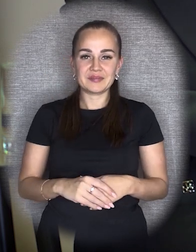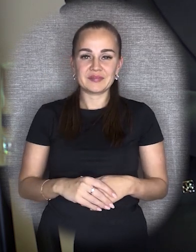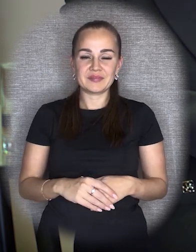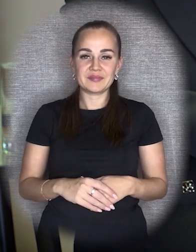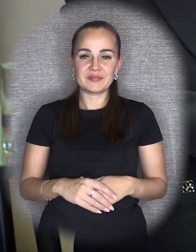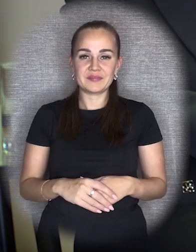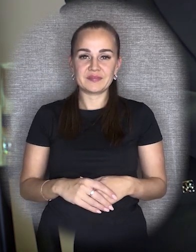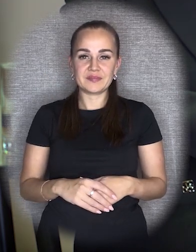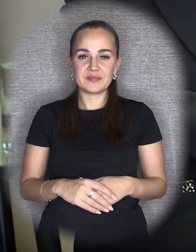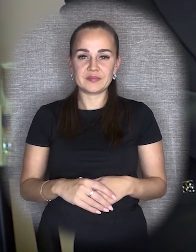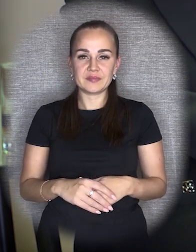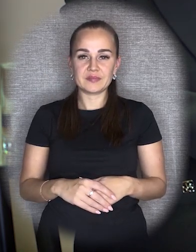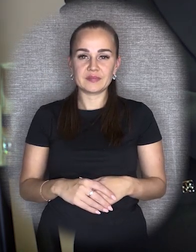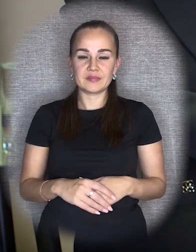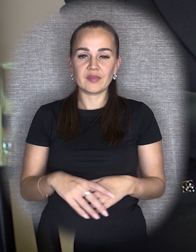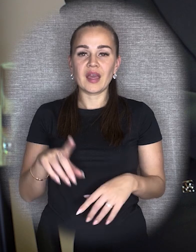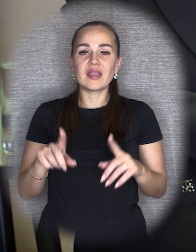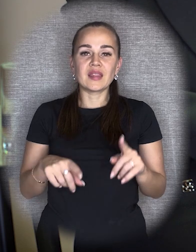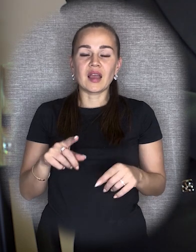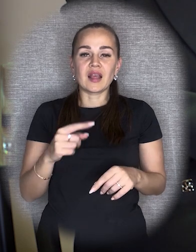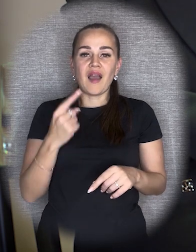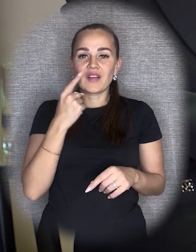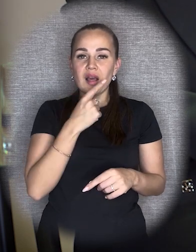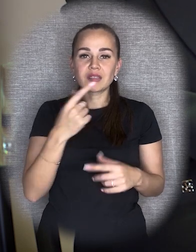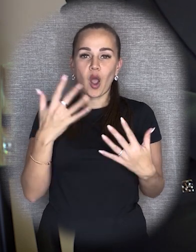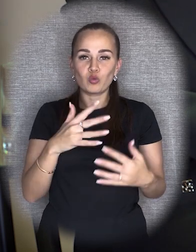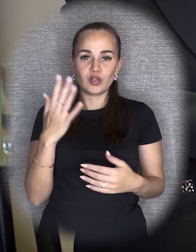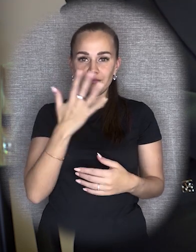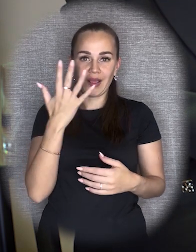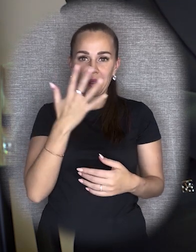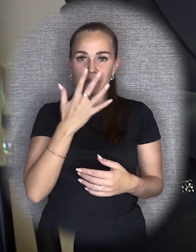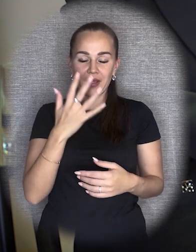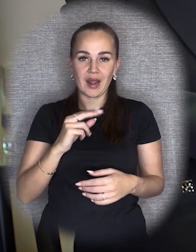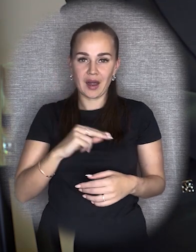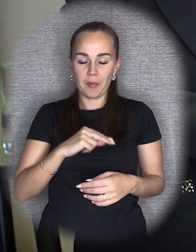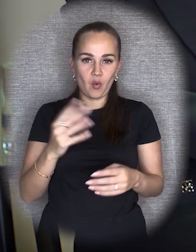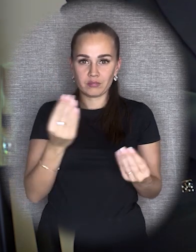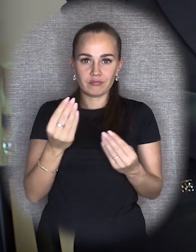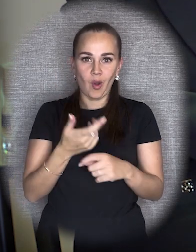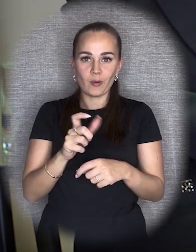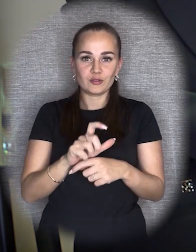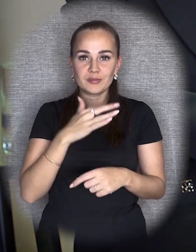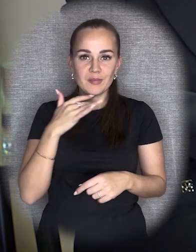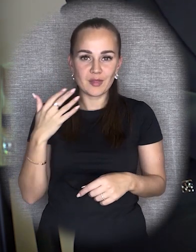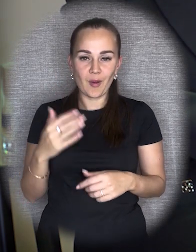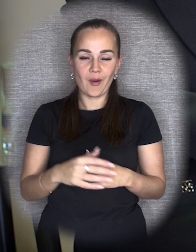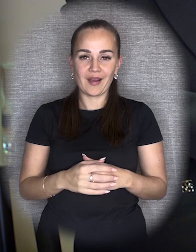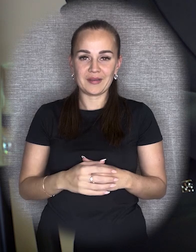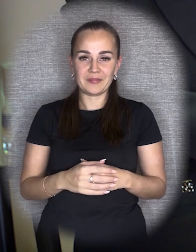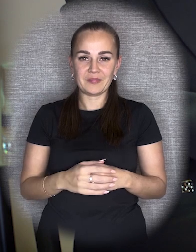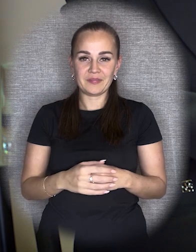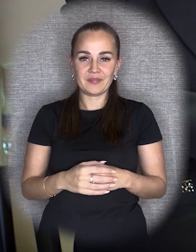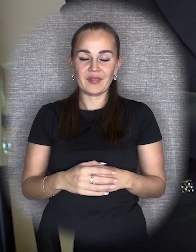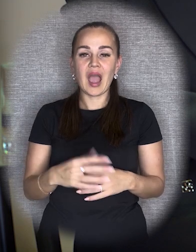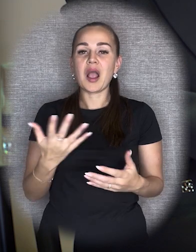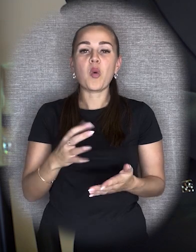иногда просто вот в глазах вот рябило, вот шли и шли и шли эти работы. И, конечно, если говорить о